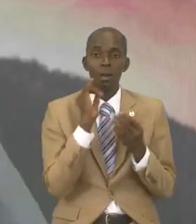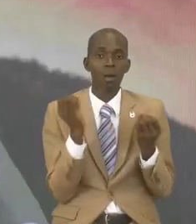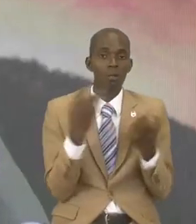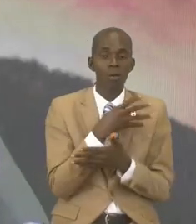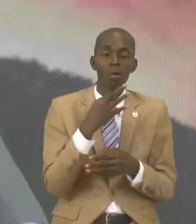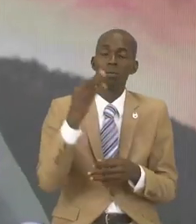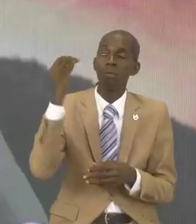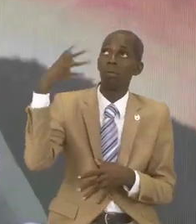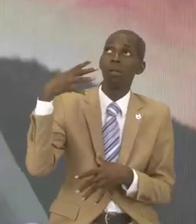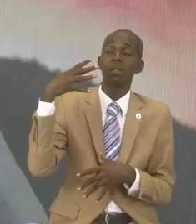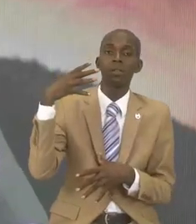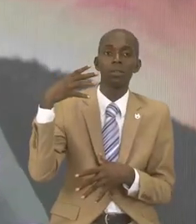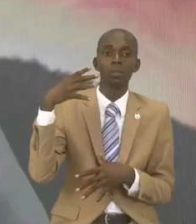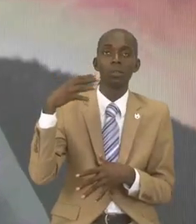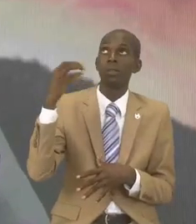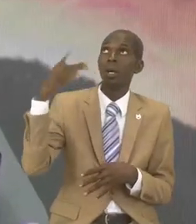de la lumière,